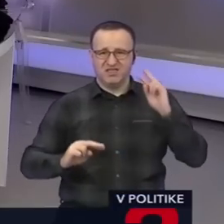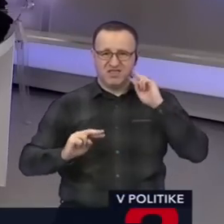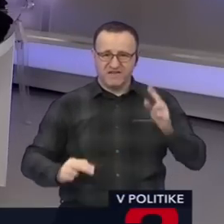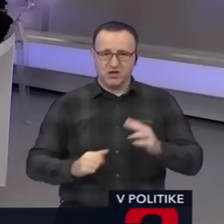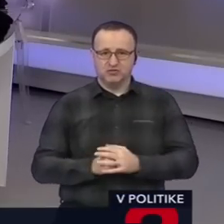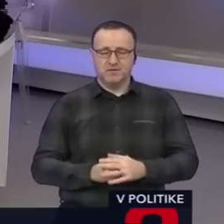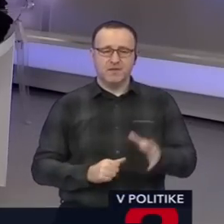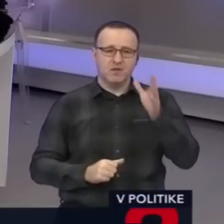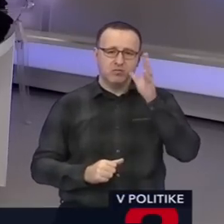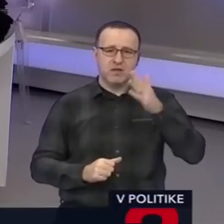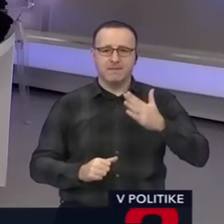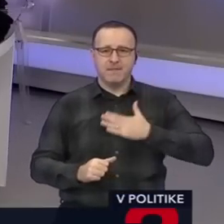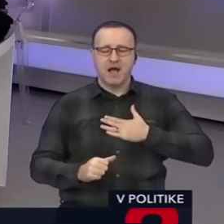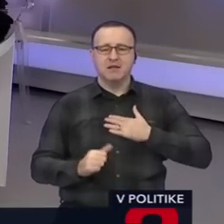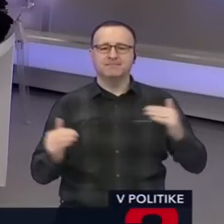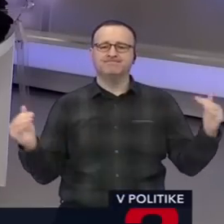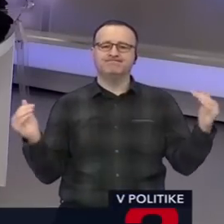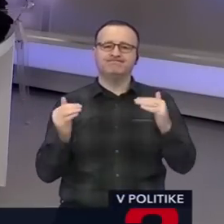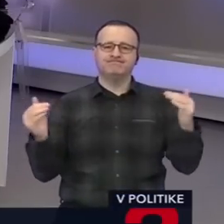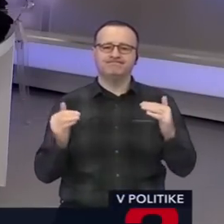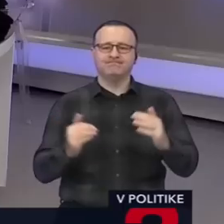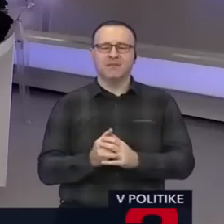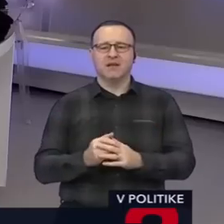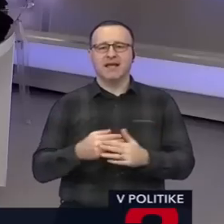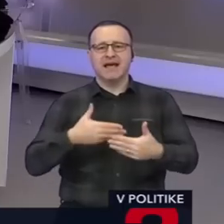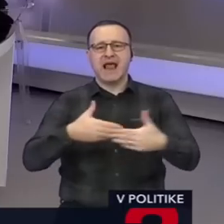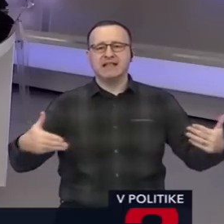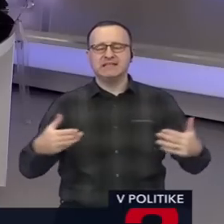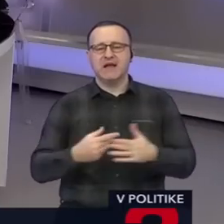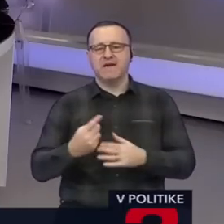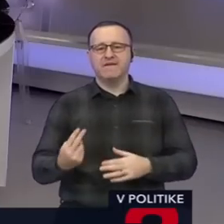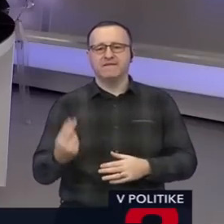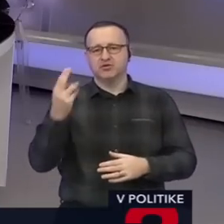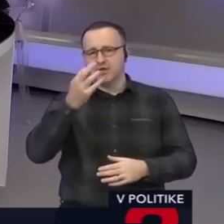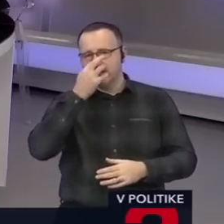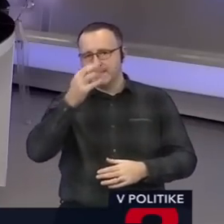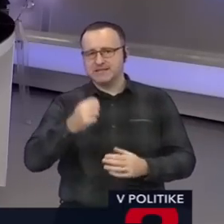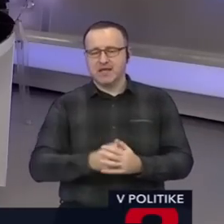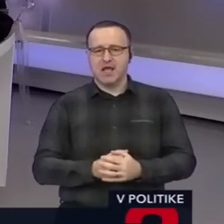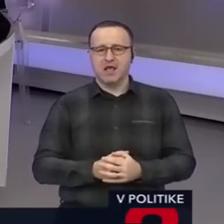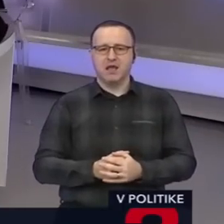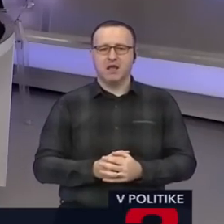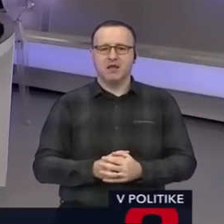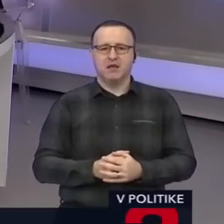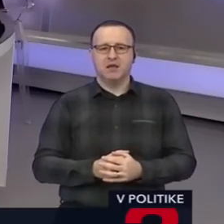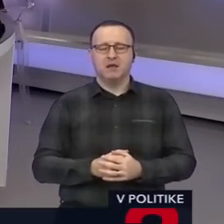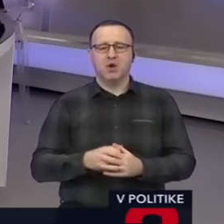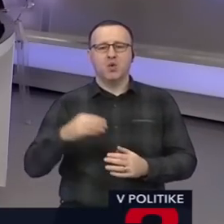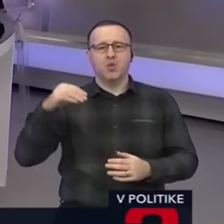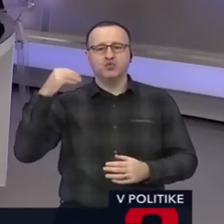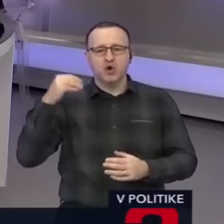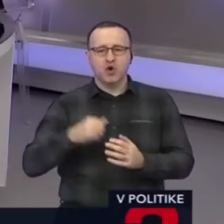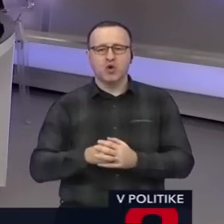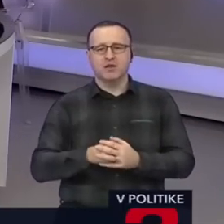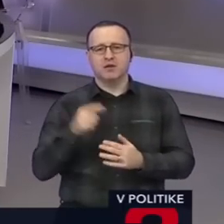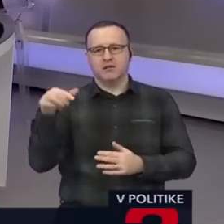mať niekde na hranici vo Vyšnom Nemeckom, v Užhorode, ruské tanky namerené na Slovensko. A to chceme? To hádam nechce